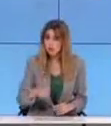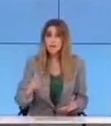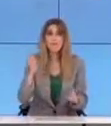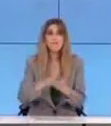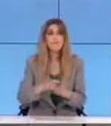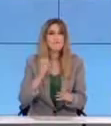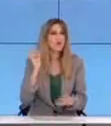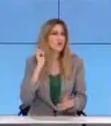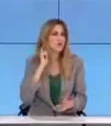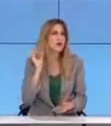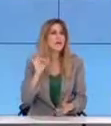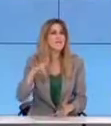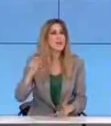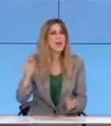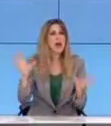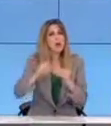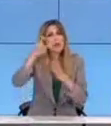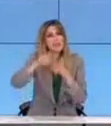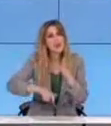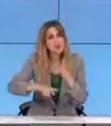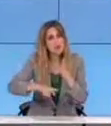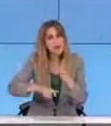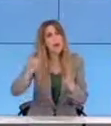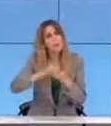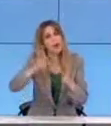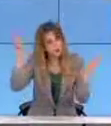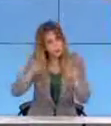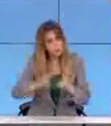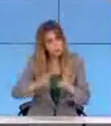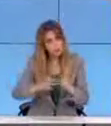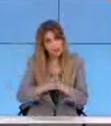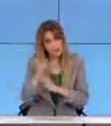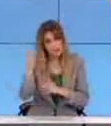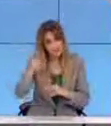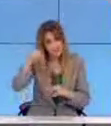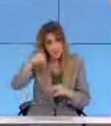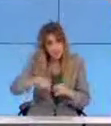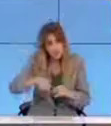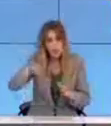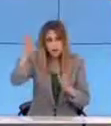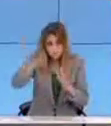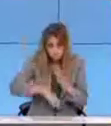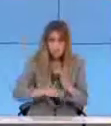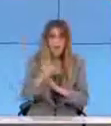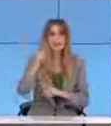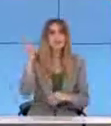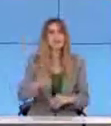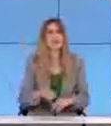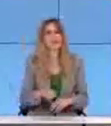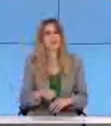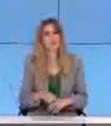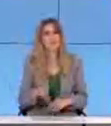είναι αξίας για τη διαμονή θα μειωθεί από το 13% στο 11%. Και βεβαίως